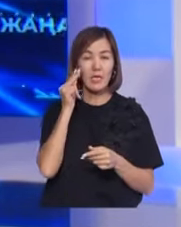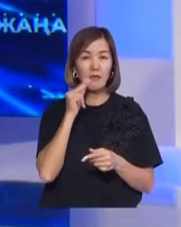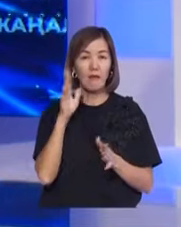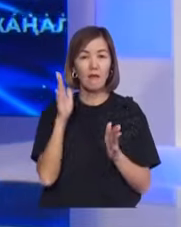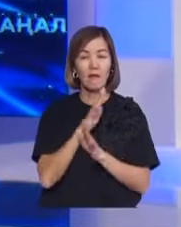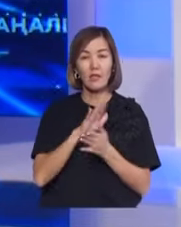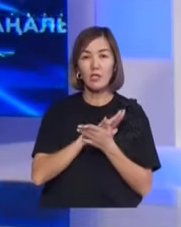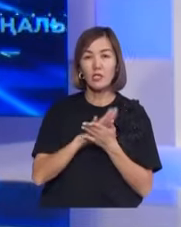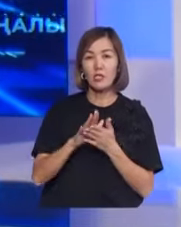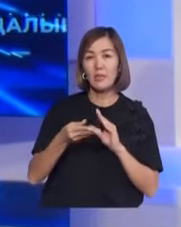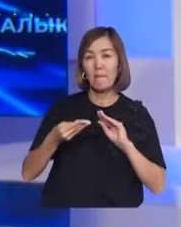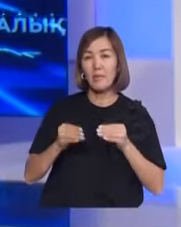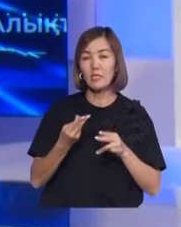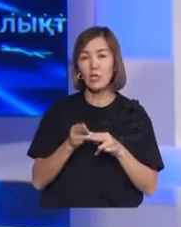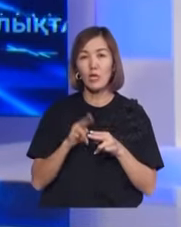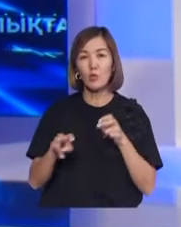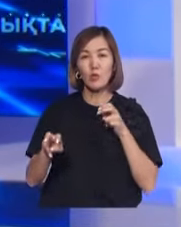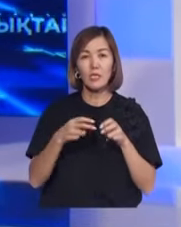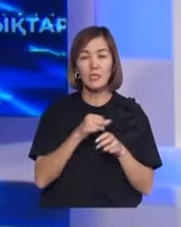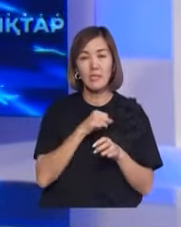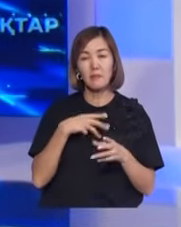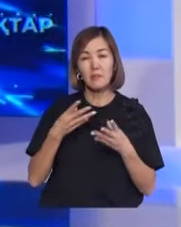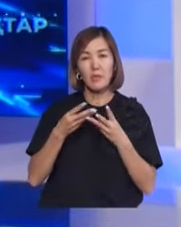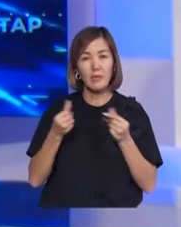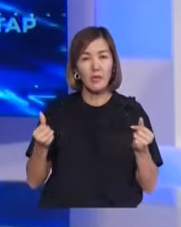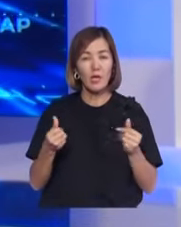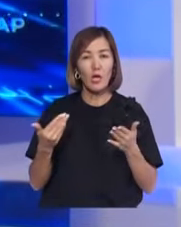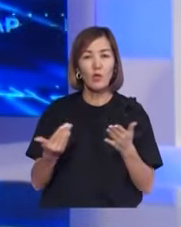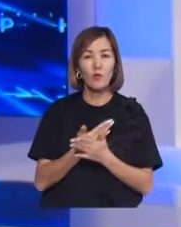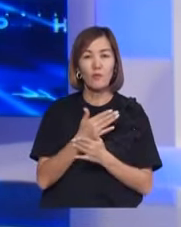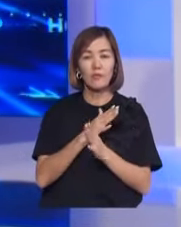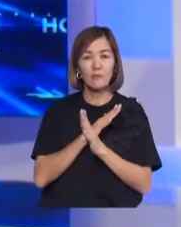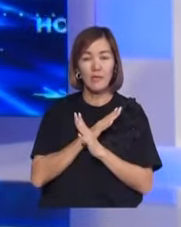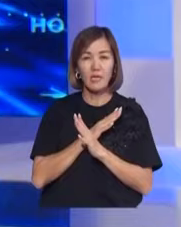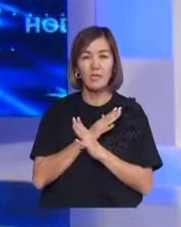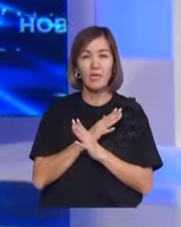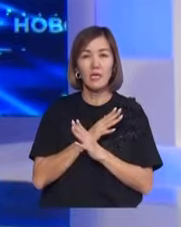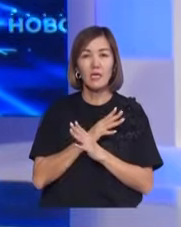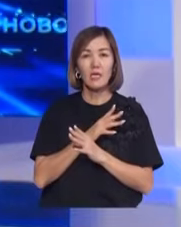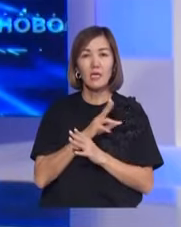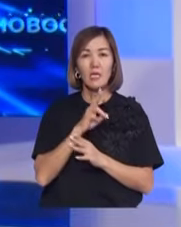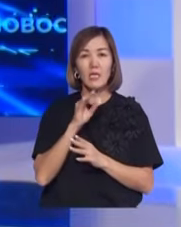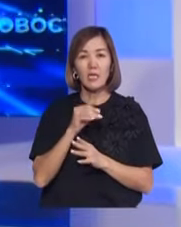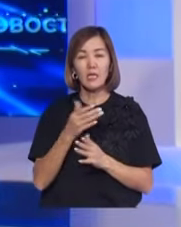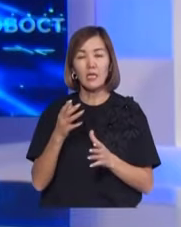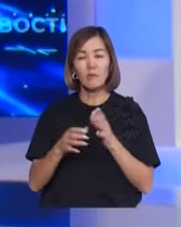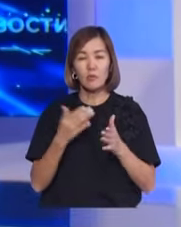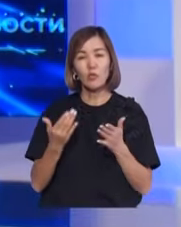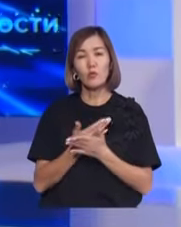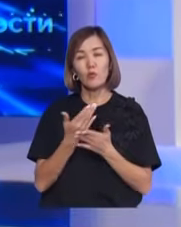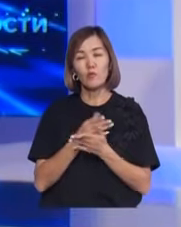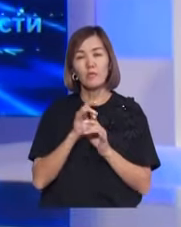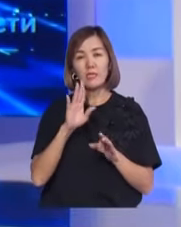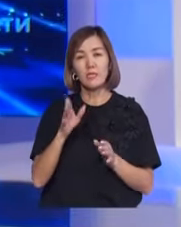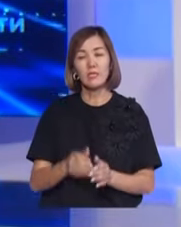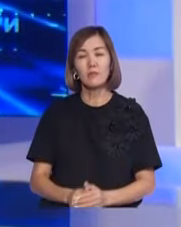чистый живой пластик, который разрушает сам себя. Новые смерти от лихорадки Западного Нила. События мира в нашей подборке